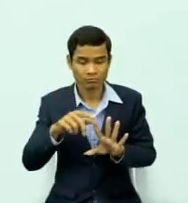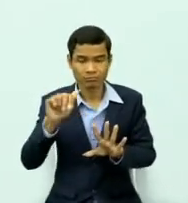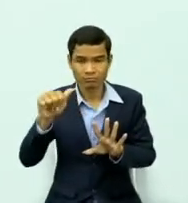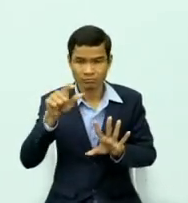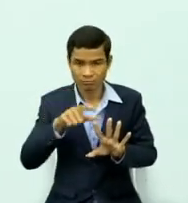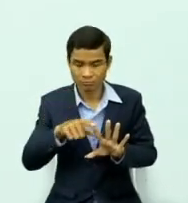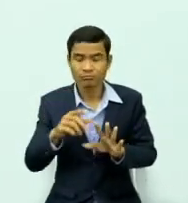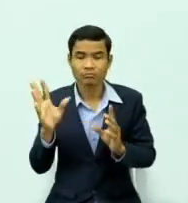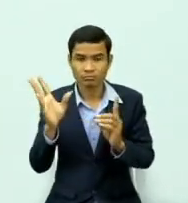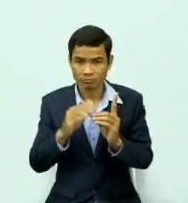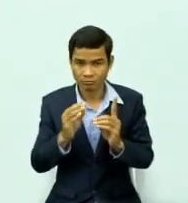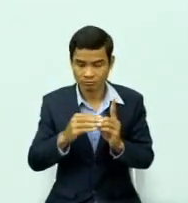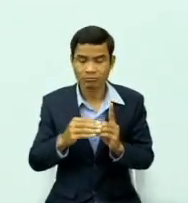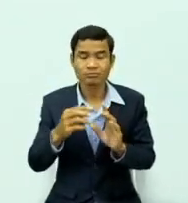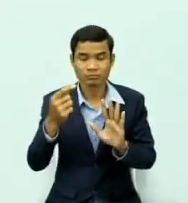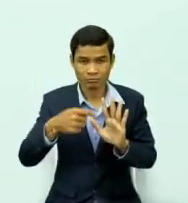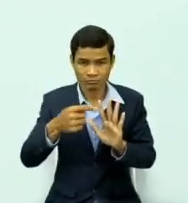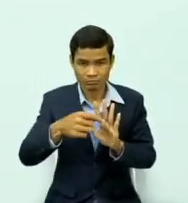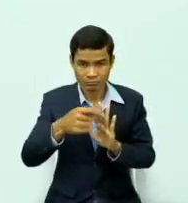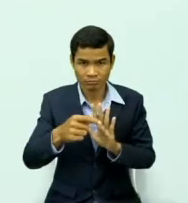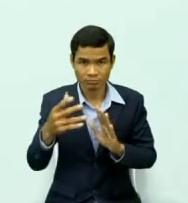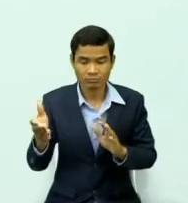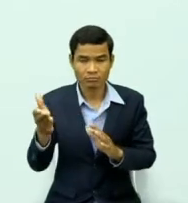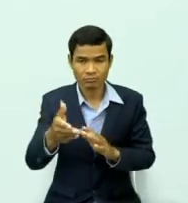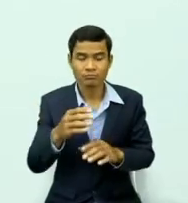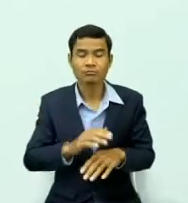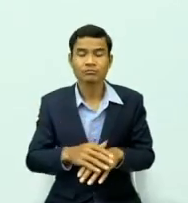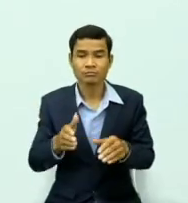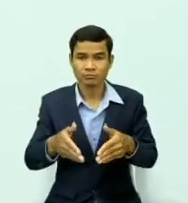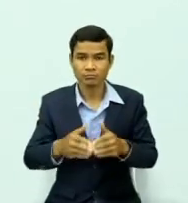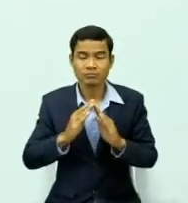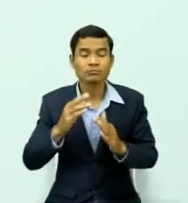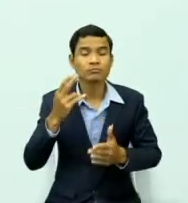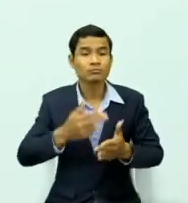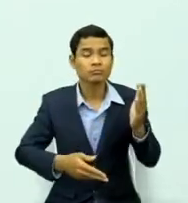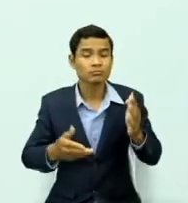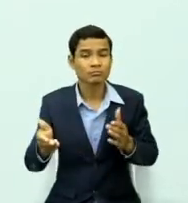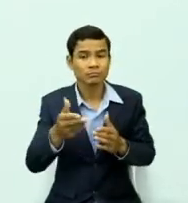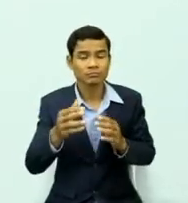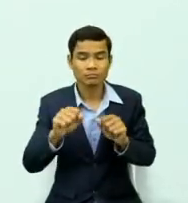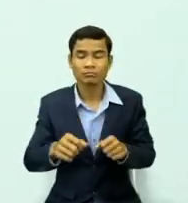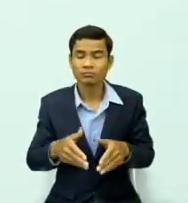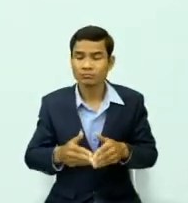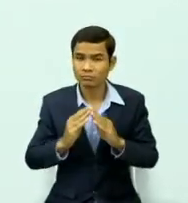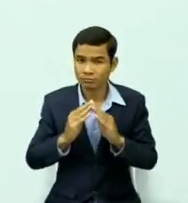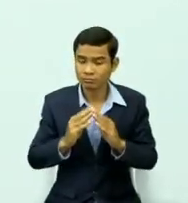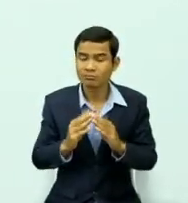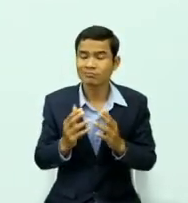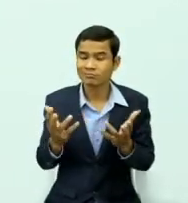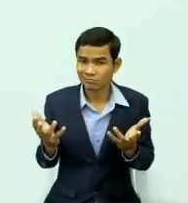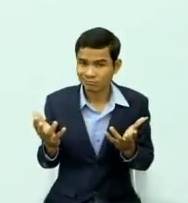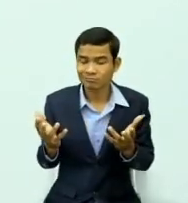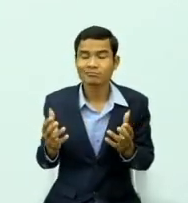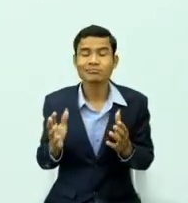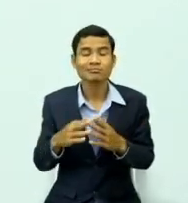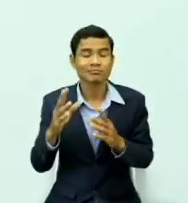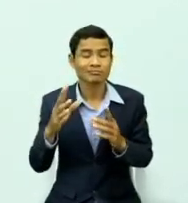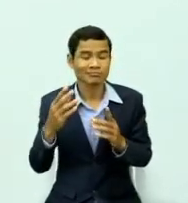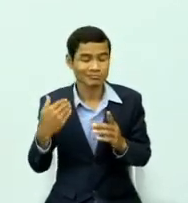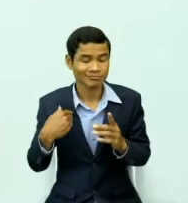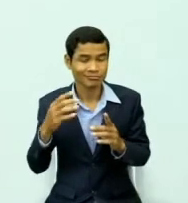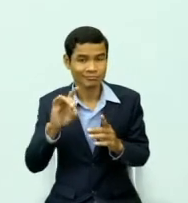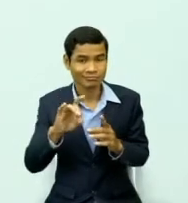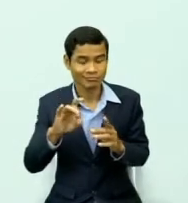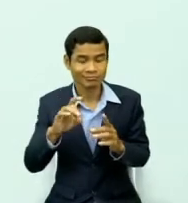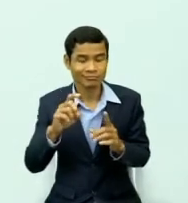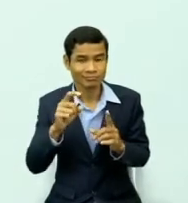xong bằng sạ. Cảm ơn dừng dừng ngó, nhóp, xong bằng sạ. Dừng bàn bằng cách tự chìa với con. Chà, dừng bằng cách bàn tự chìa. Chuyện, để cho nét này cứ